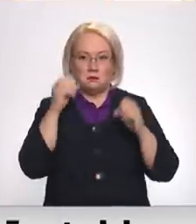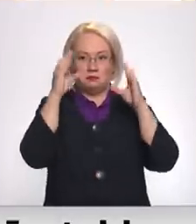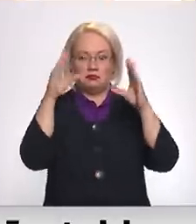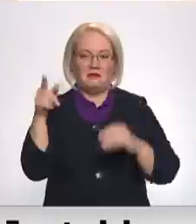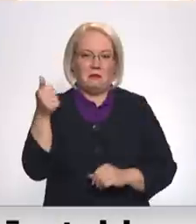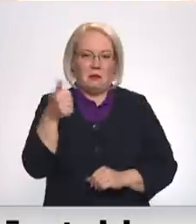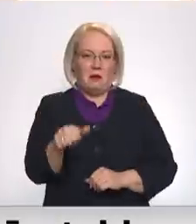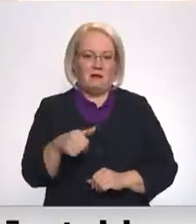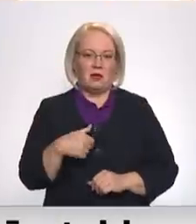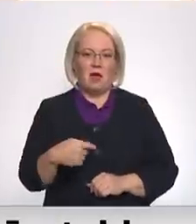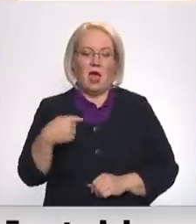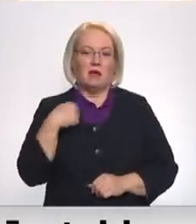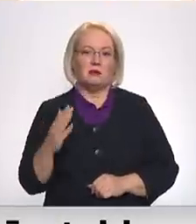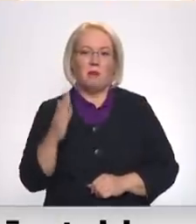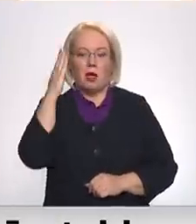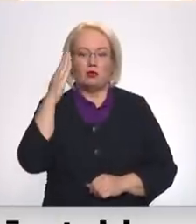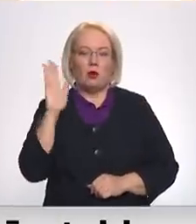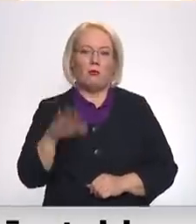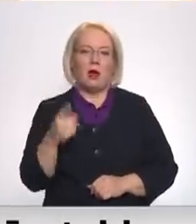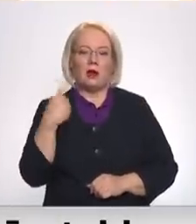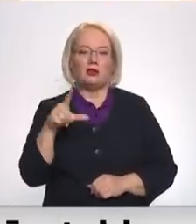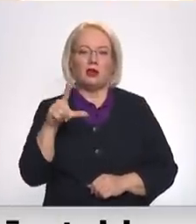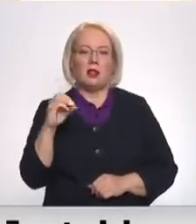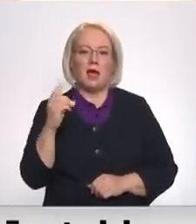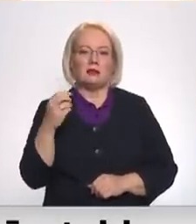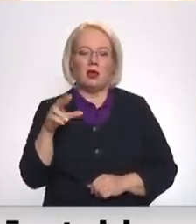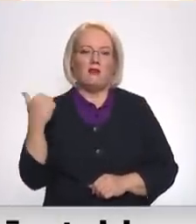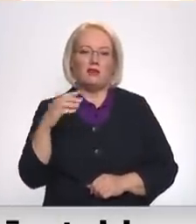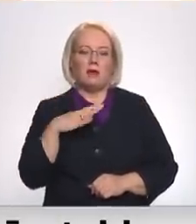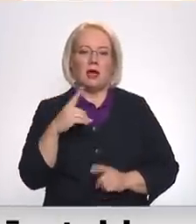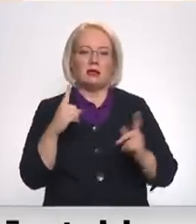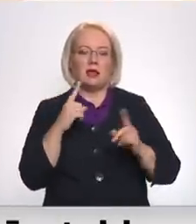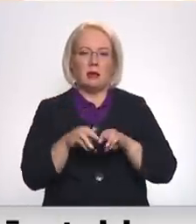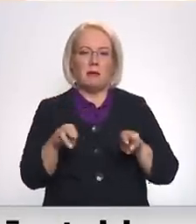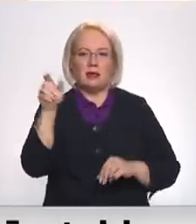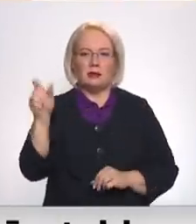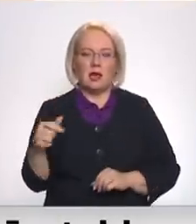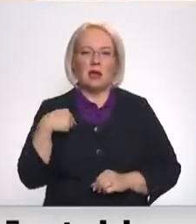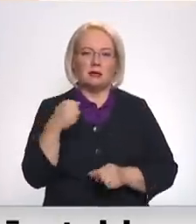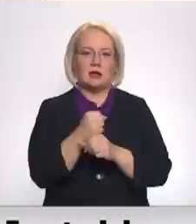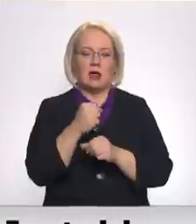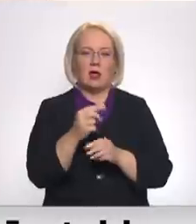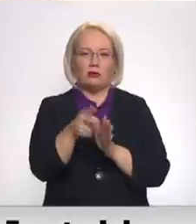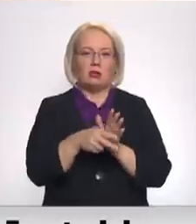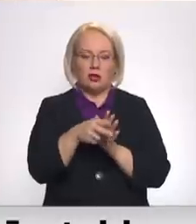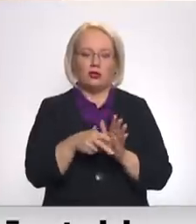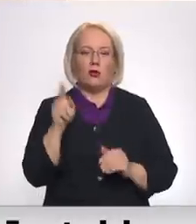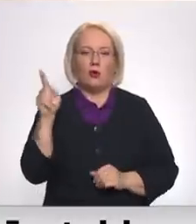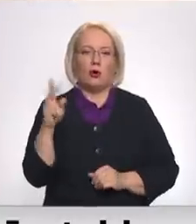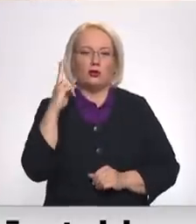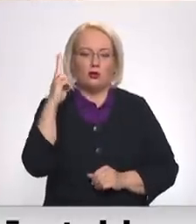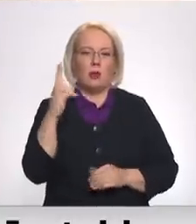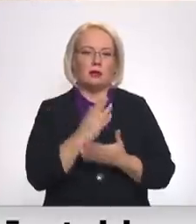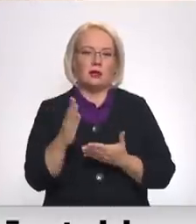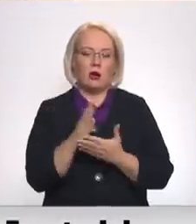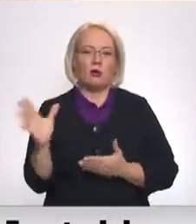Es balsoju par Šleseri, viņš ir bija satiksmes ministrs. Es strādāju uz dzelzceļa, un viņš mums solīja kaut kā sakārtot